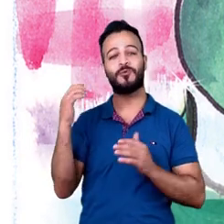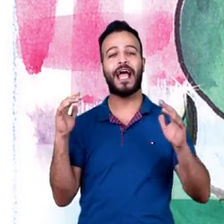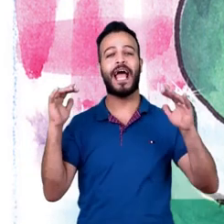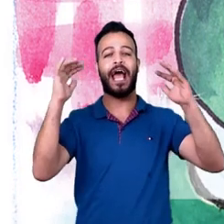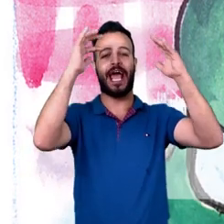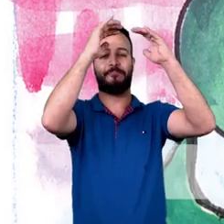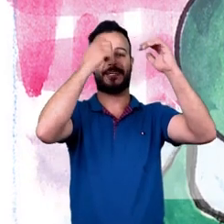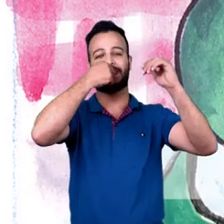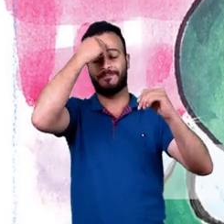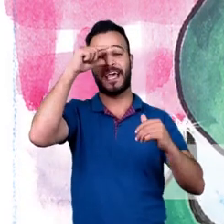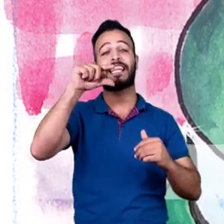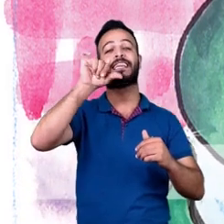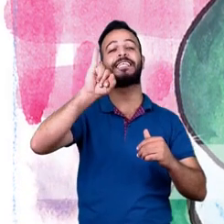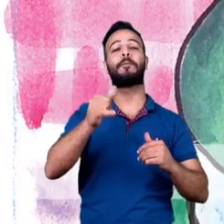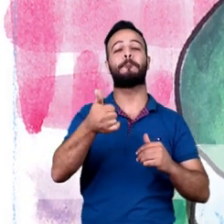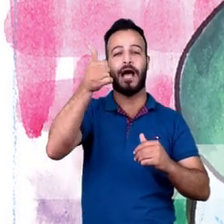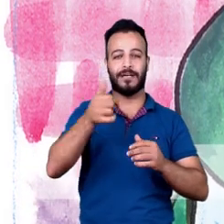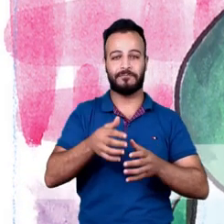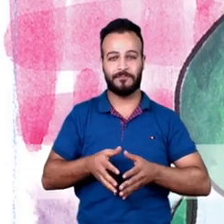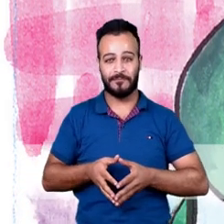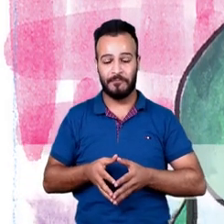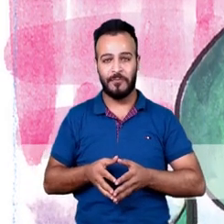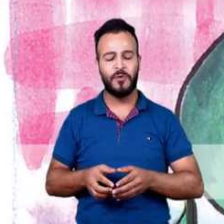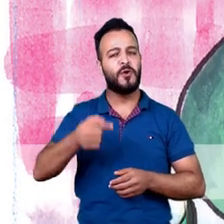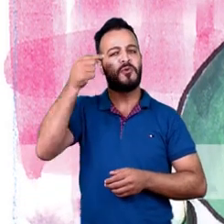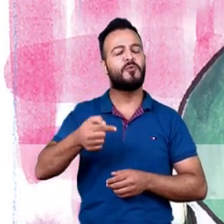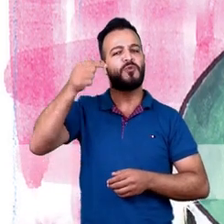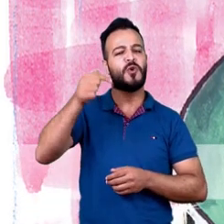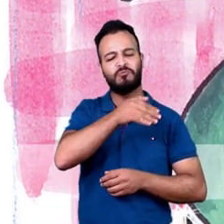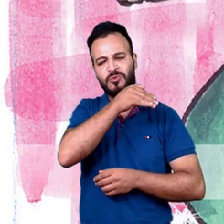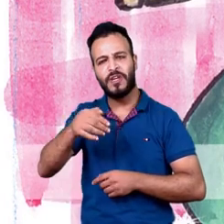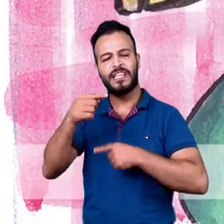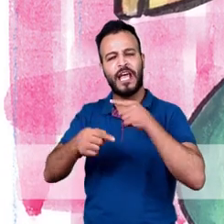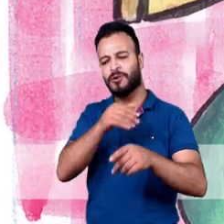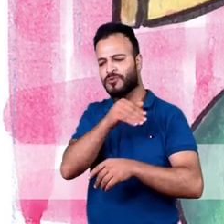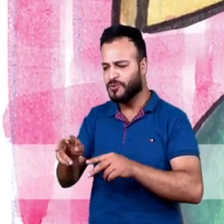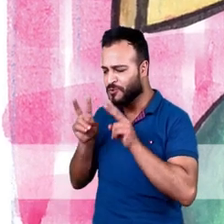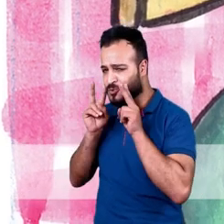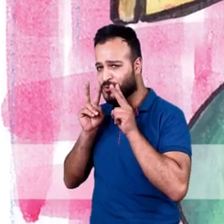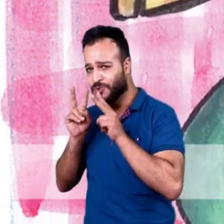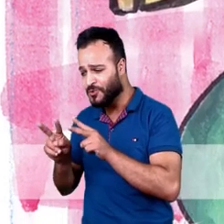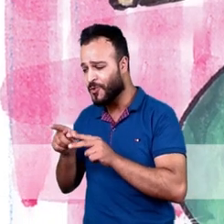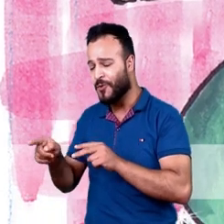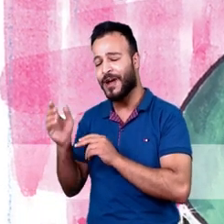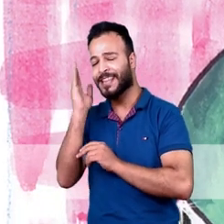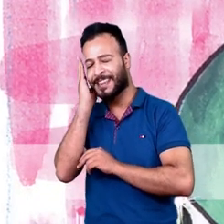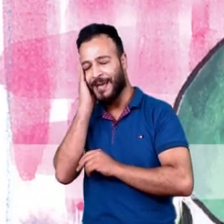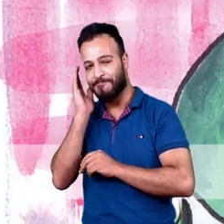غيمة واسمها ديما، تزوره دائما حين يكون